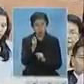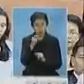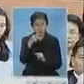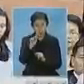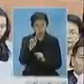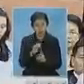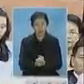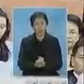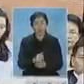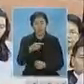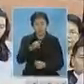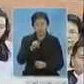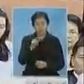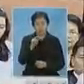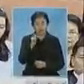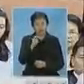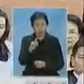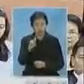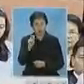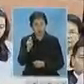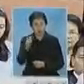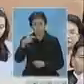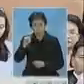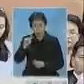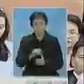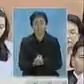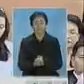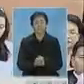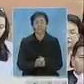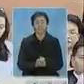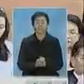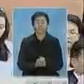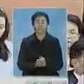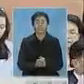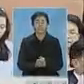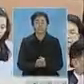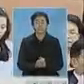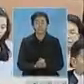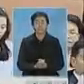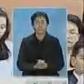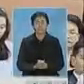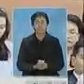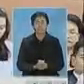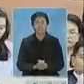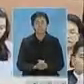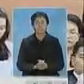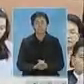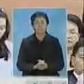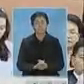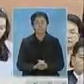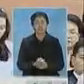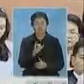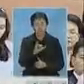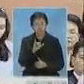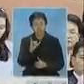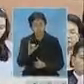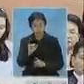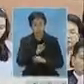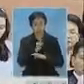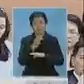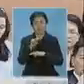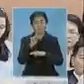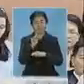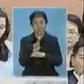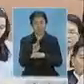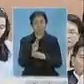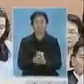หรือปคอปให้นายยงยุทธวิชัยดิบเป็นประธานแล้ว